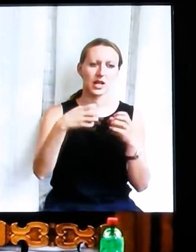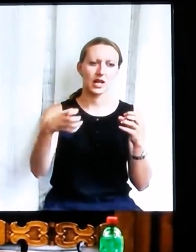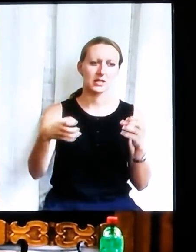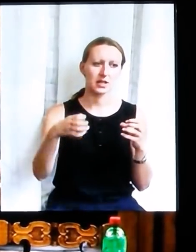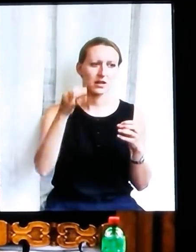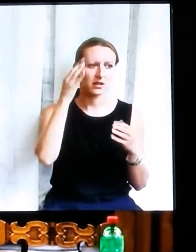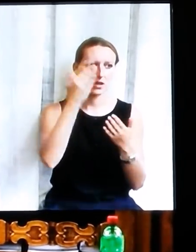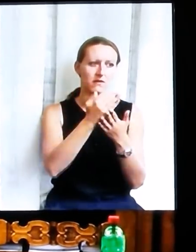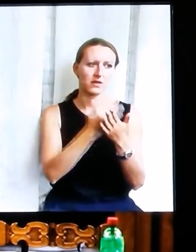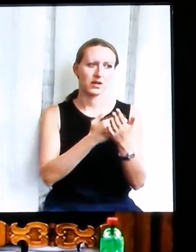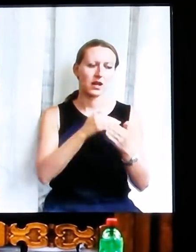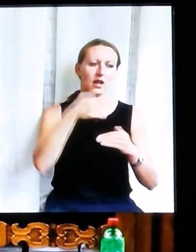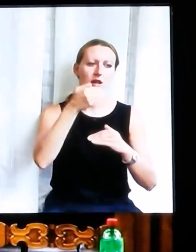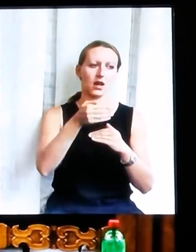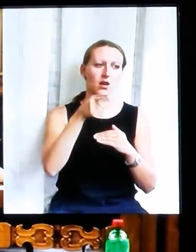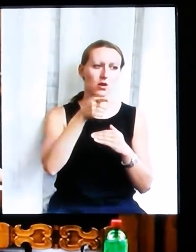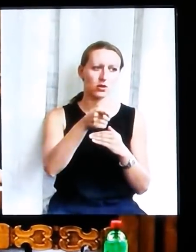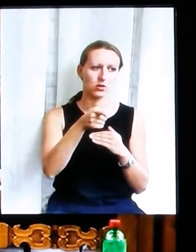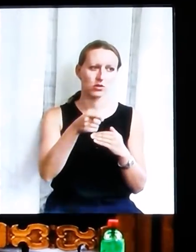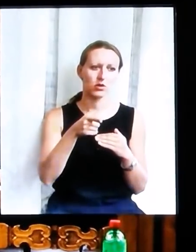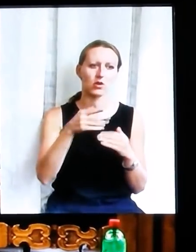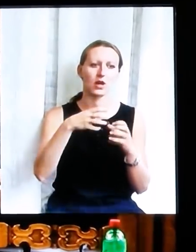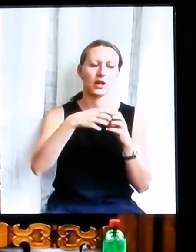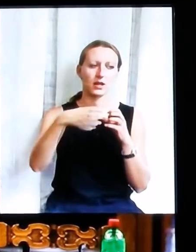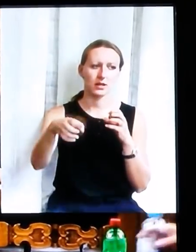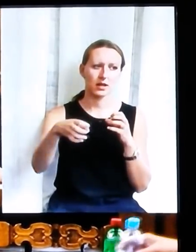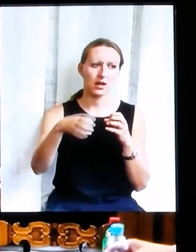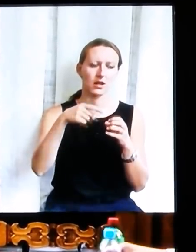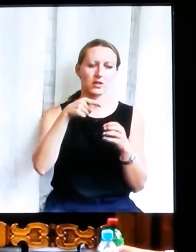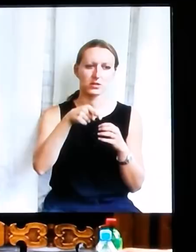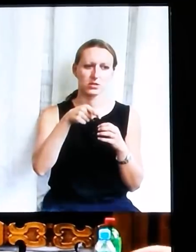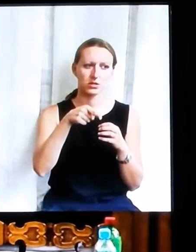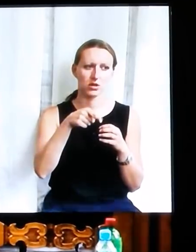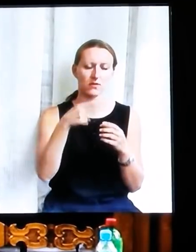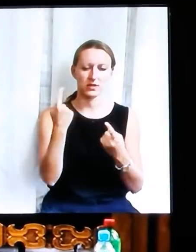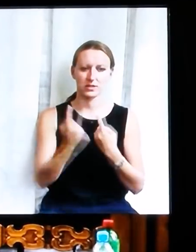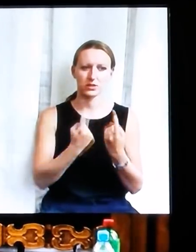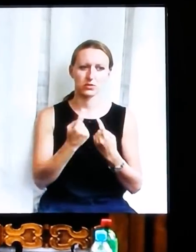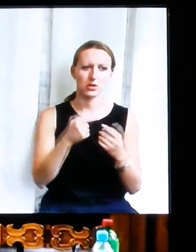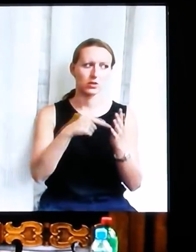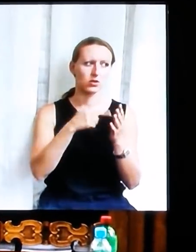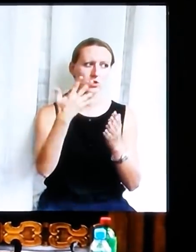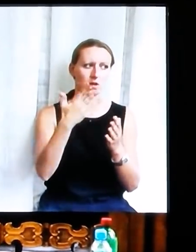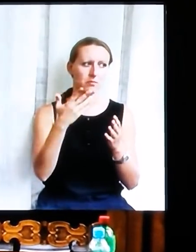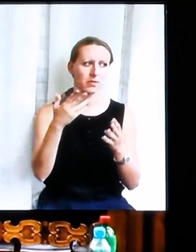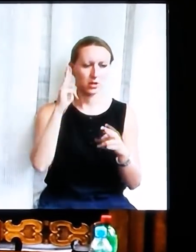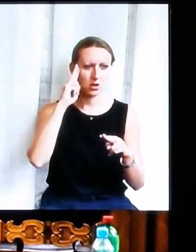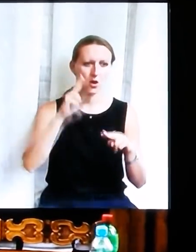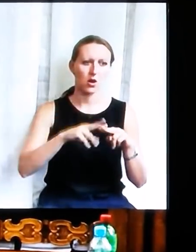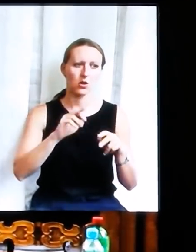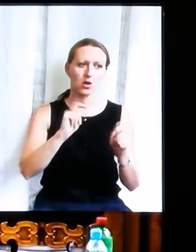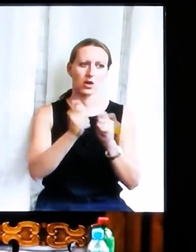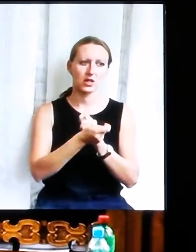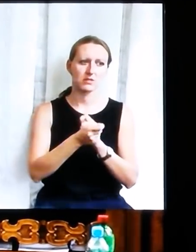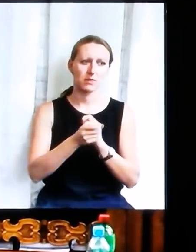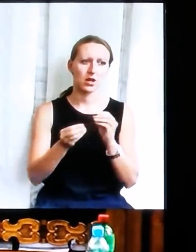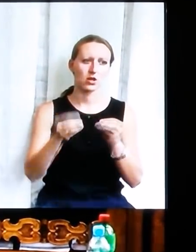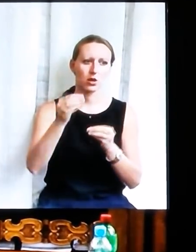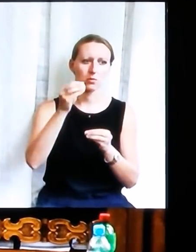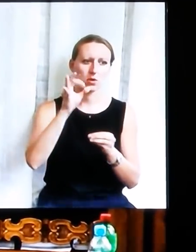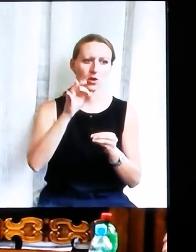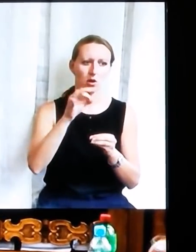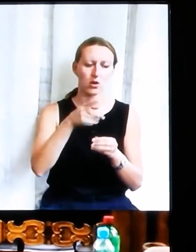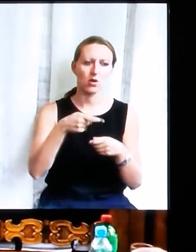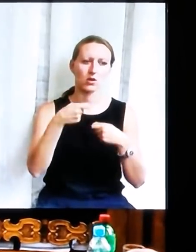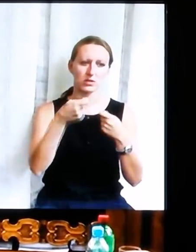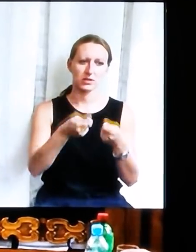Nastavljam s dnevnim redom i nakon toga idemo dalje sa ovom situacijom. Točka 5. Donošenje odluke o izmjeni dopune odluke o